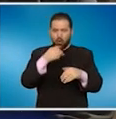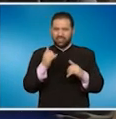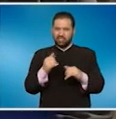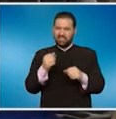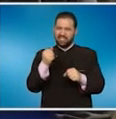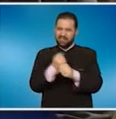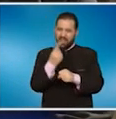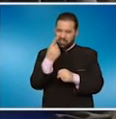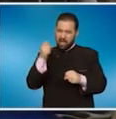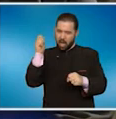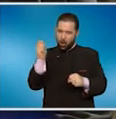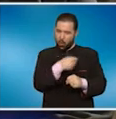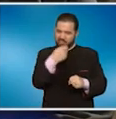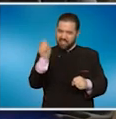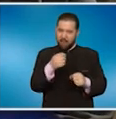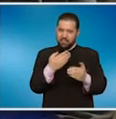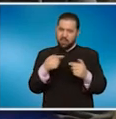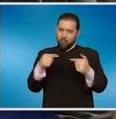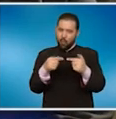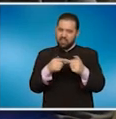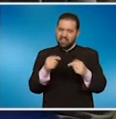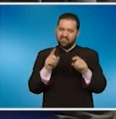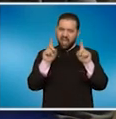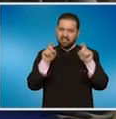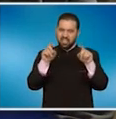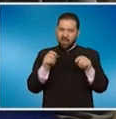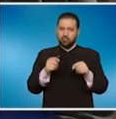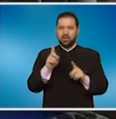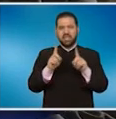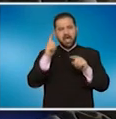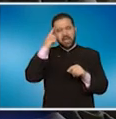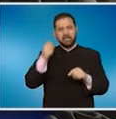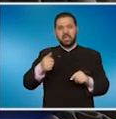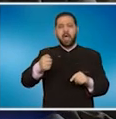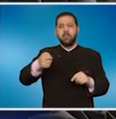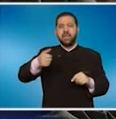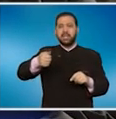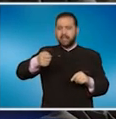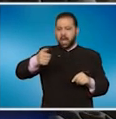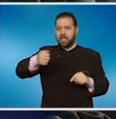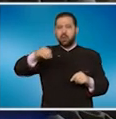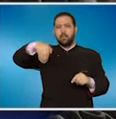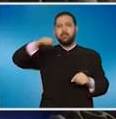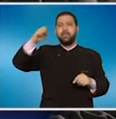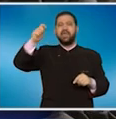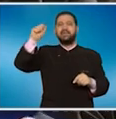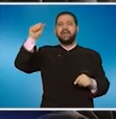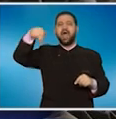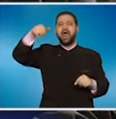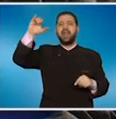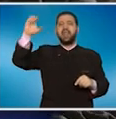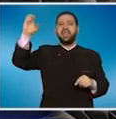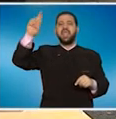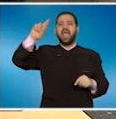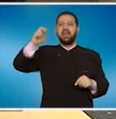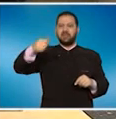se face ca un fel de sabie pentru ei, ca o armă pentru ei. De aceea chiar metanierul, nu, monahal, este numit sabia Duhului. Pentru că acolo